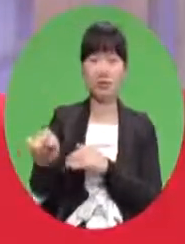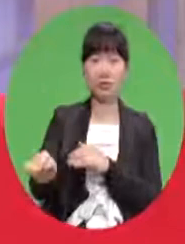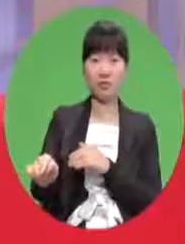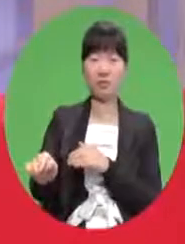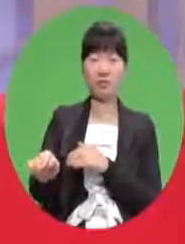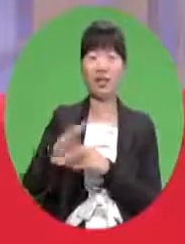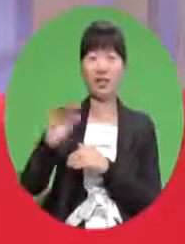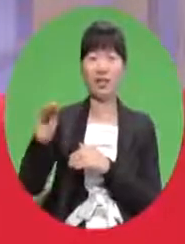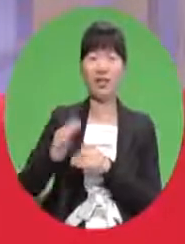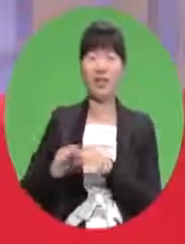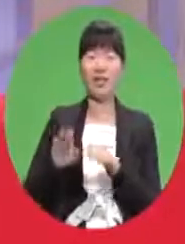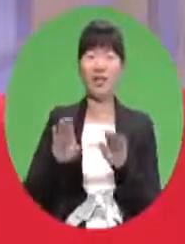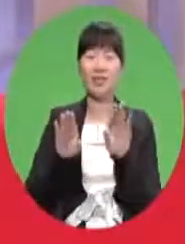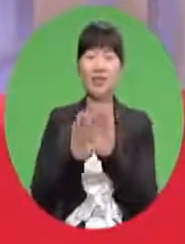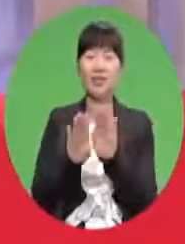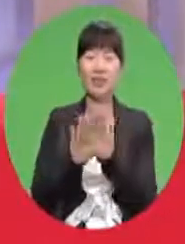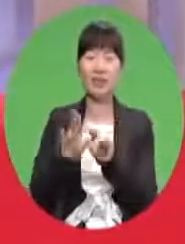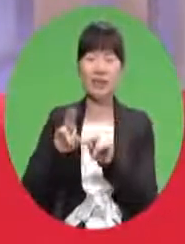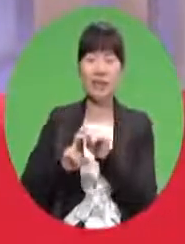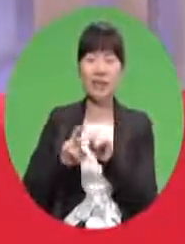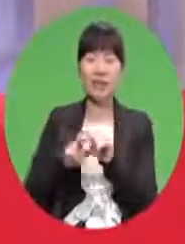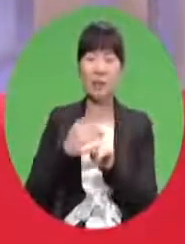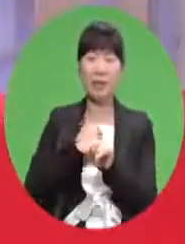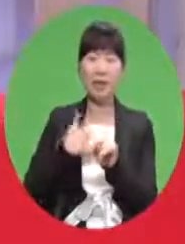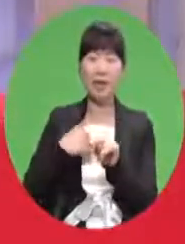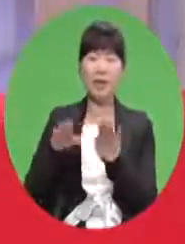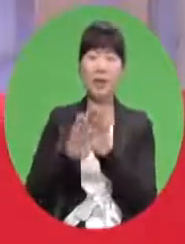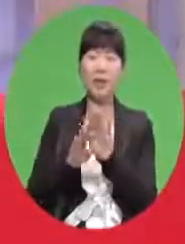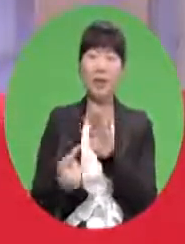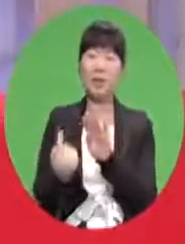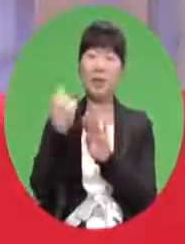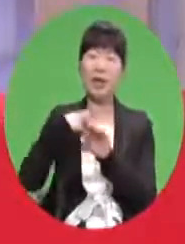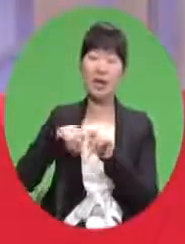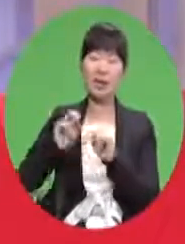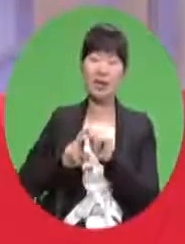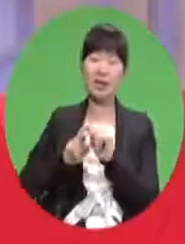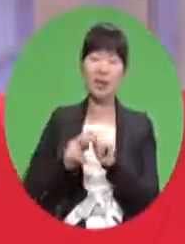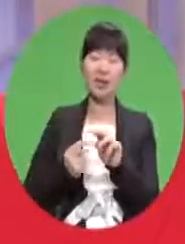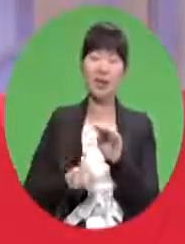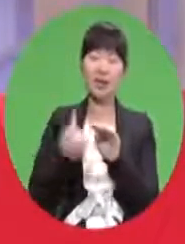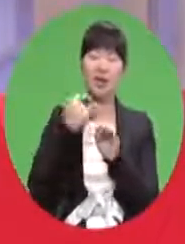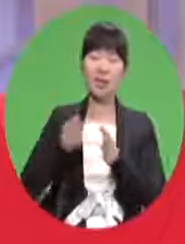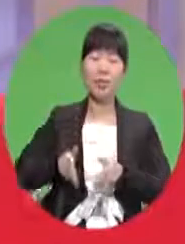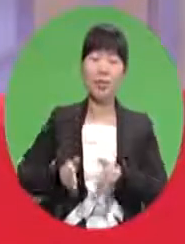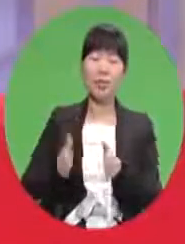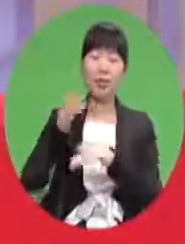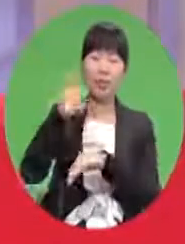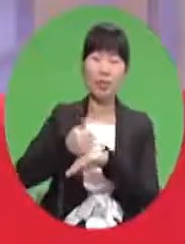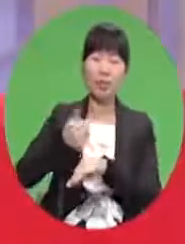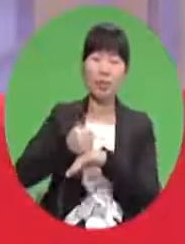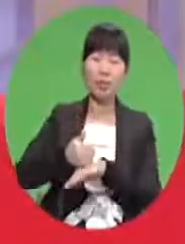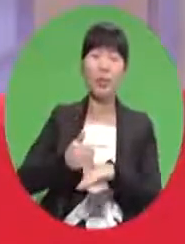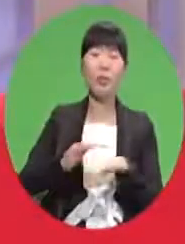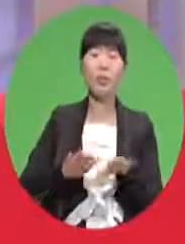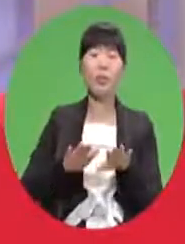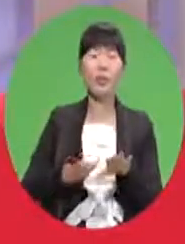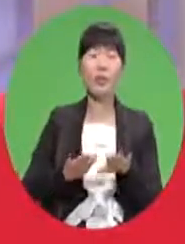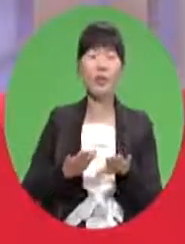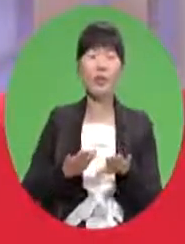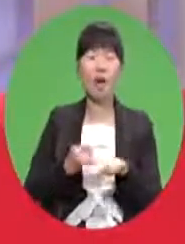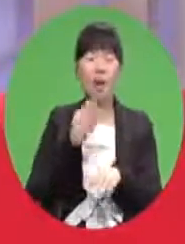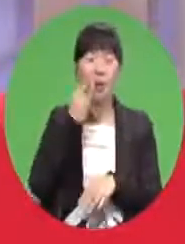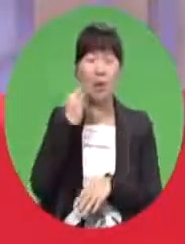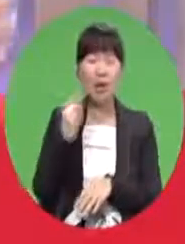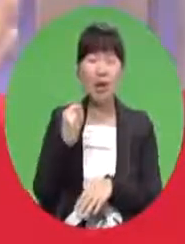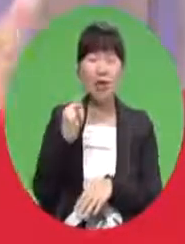그래서 출입문 앞 의자 그게 된다면 출입문 밖 의자 그다음에 복도 끝 아니면 오늘은 선생님